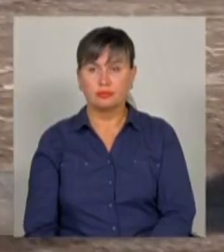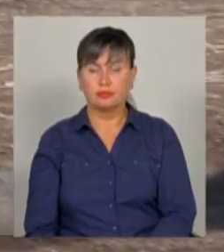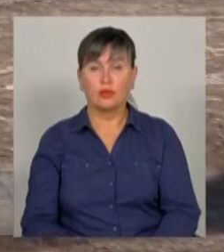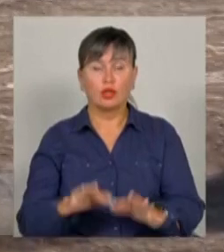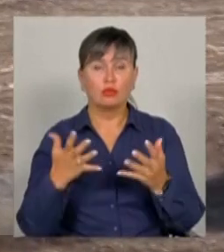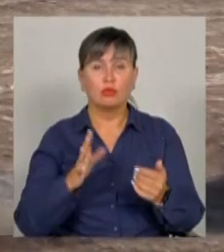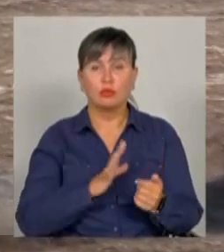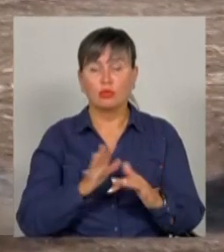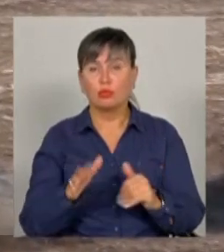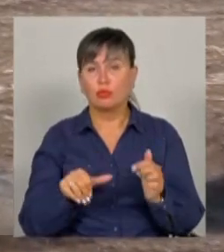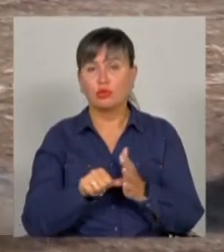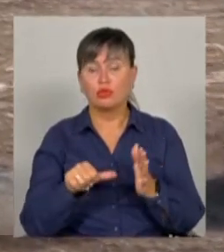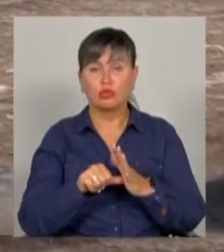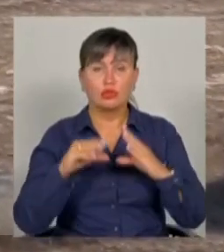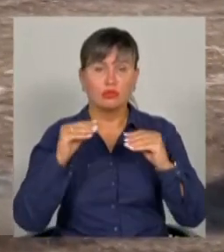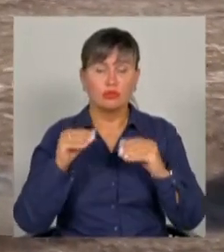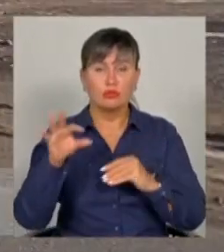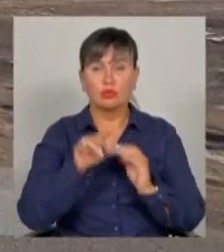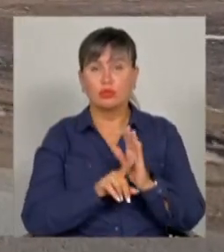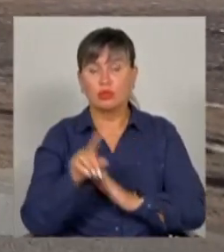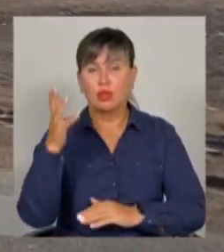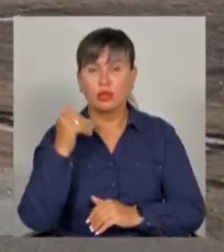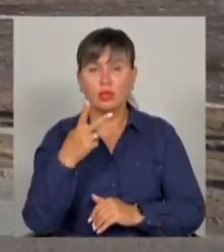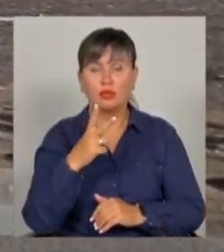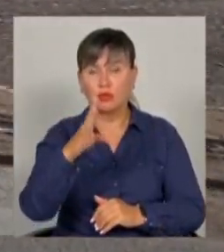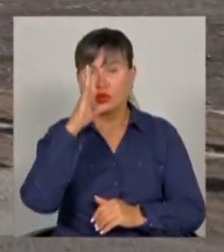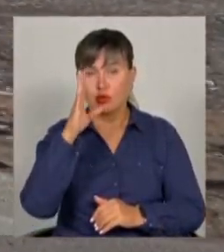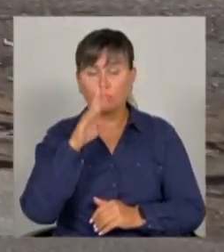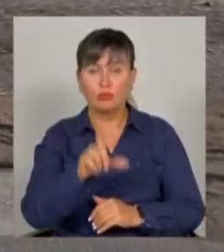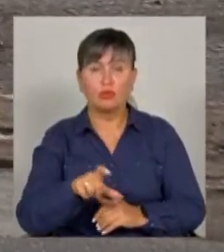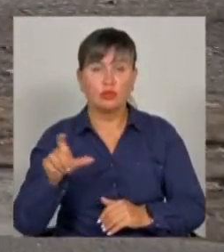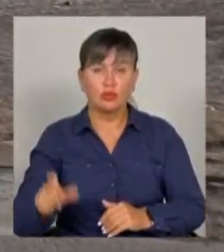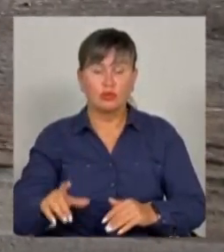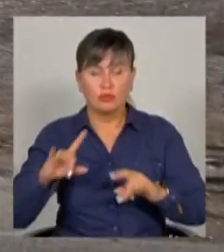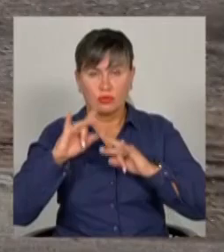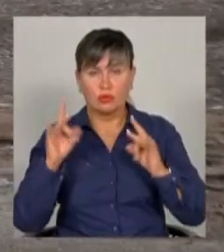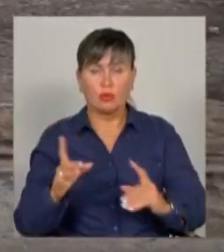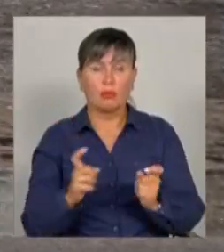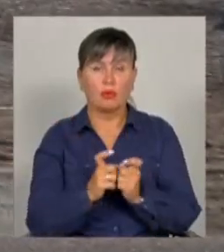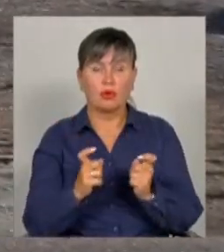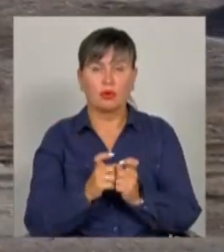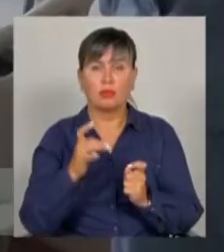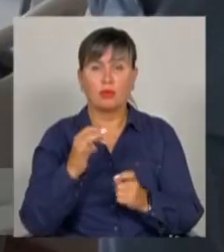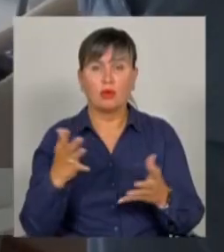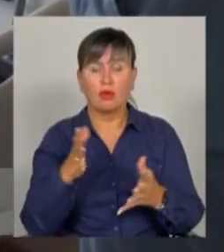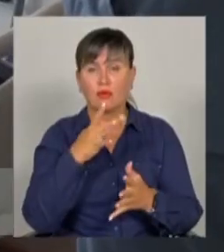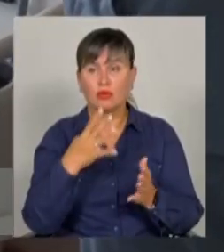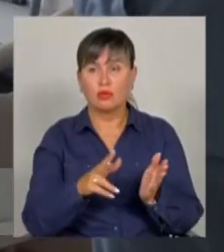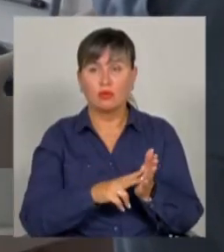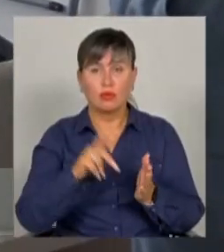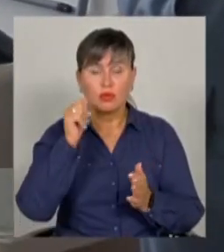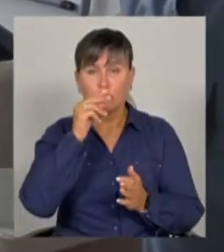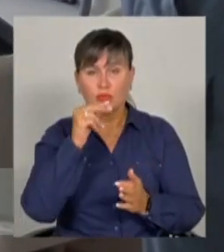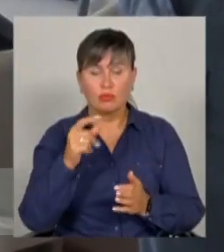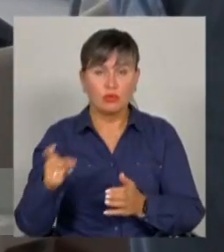Инцидент произошел после 6 часов вечера. Все началось, когда двое мужчин, фермер и житель села, внезапно повздорили. И в какой-то момент 48-летний мужчина